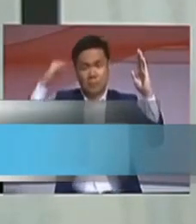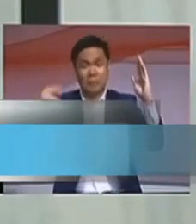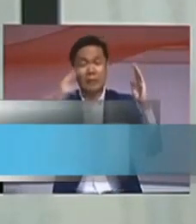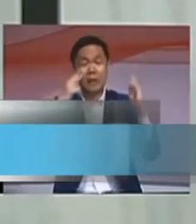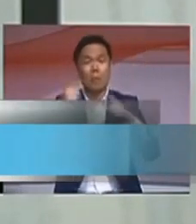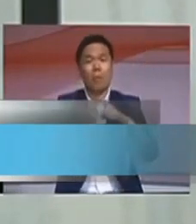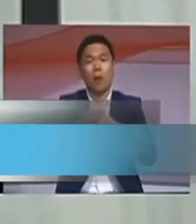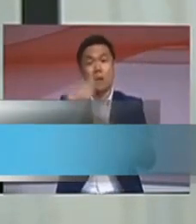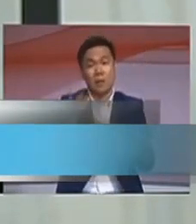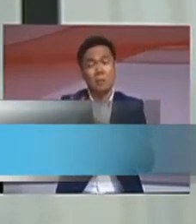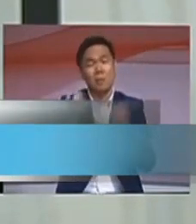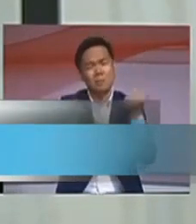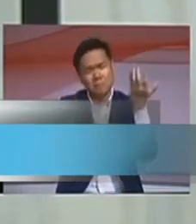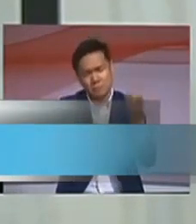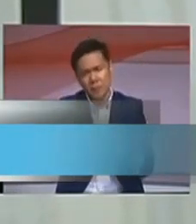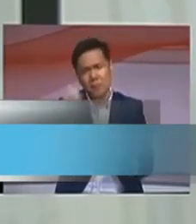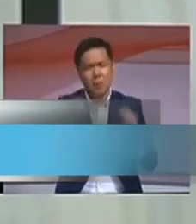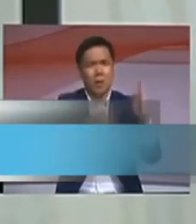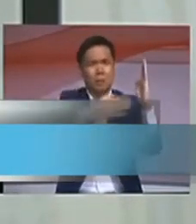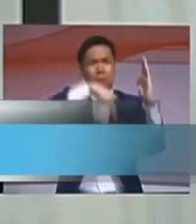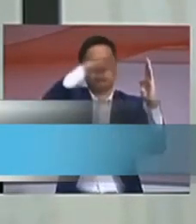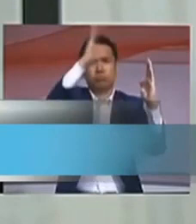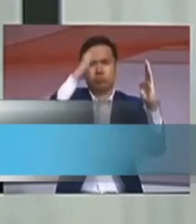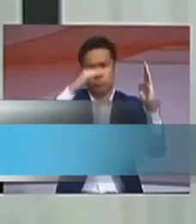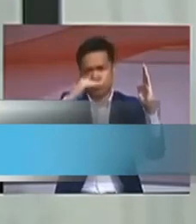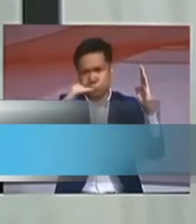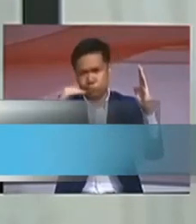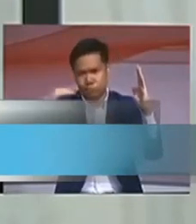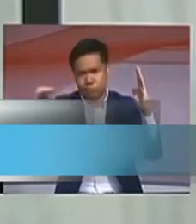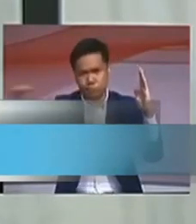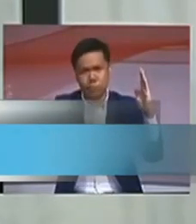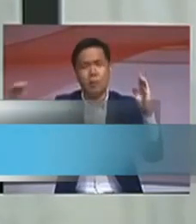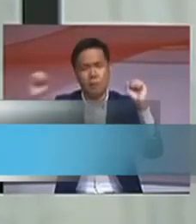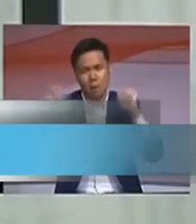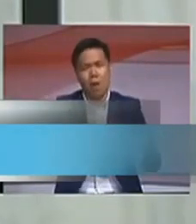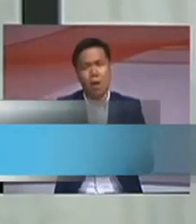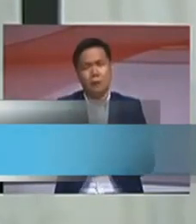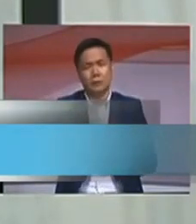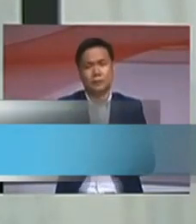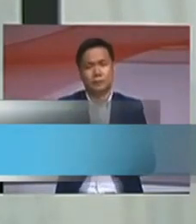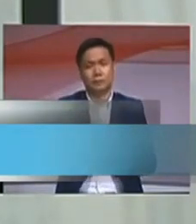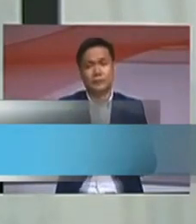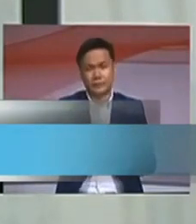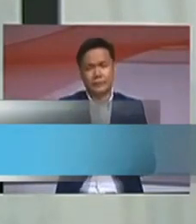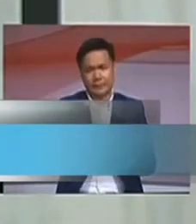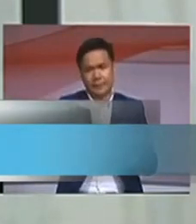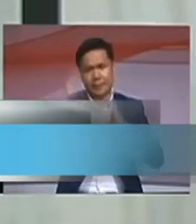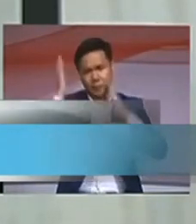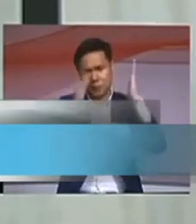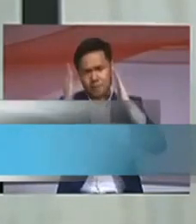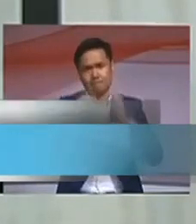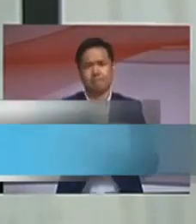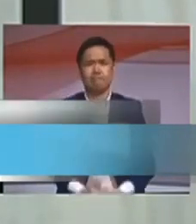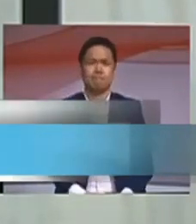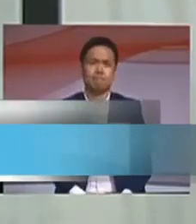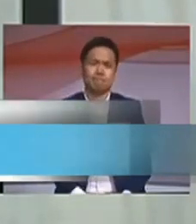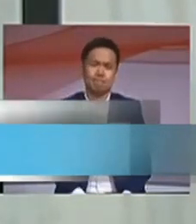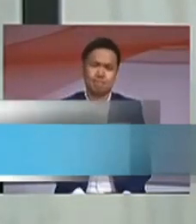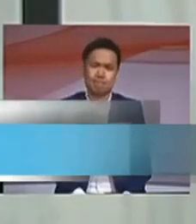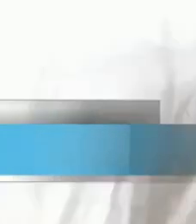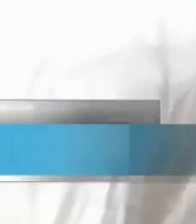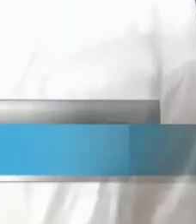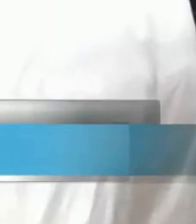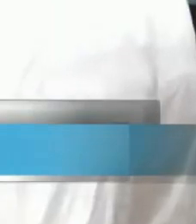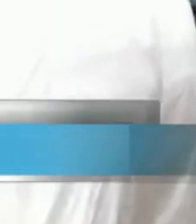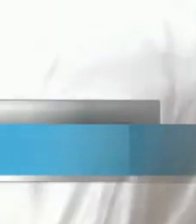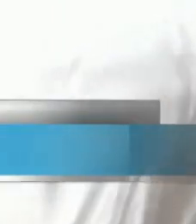bulan 5 kita mungkin boleh melandaikan kes-kes atau COVID-19 dalam negara kita. Mengimbas permulaan